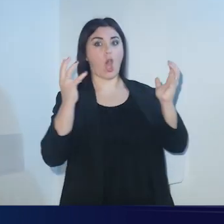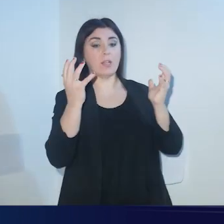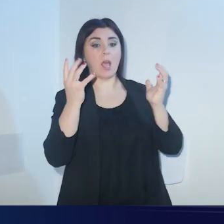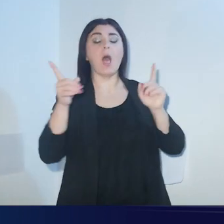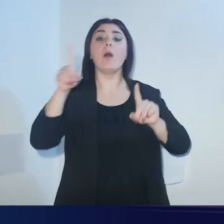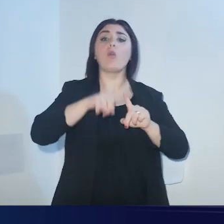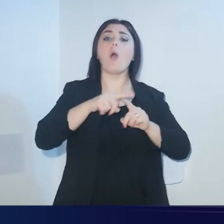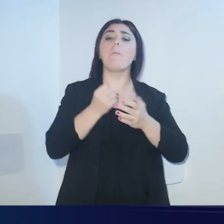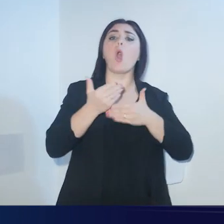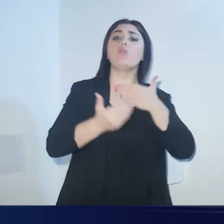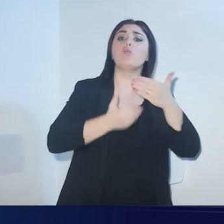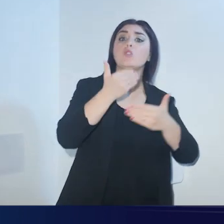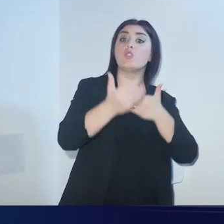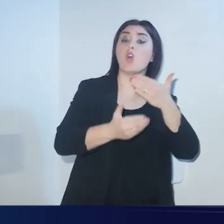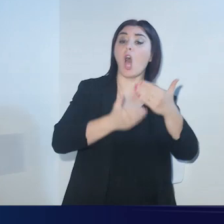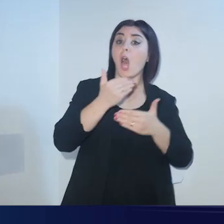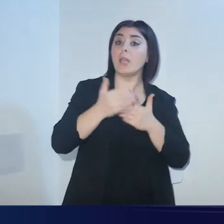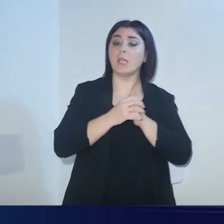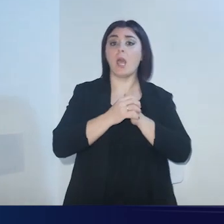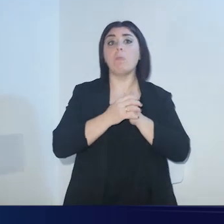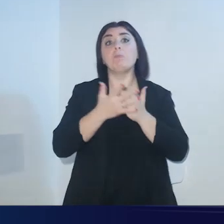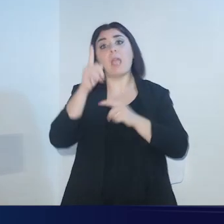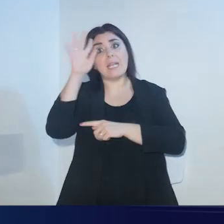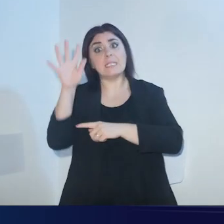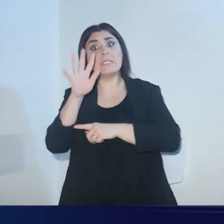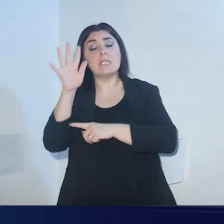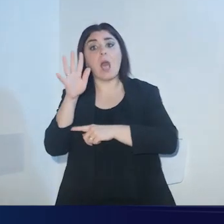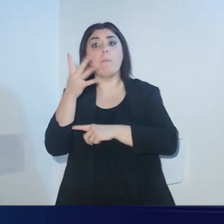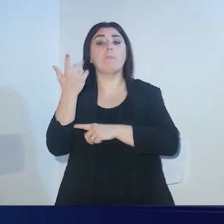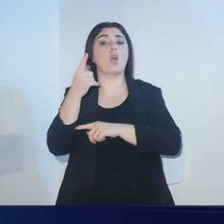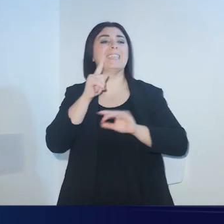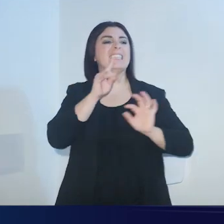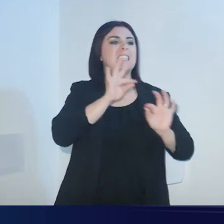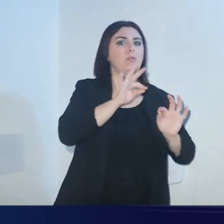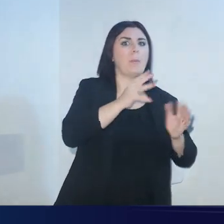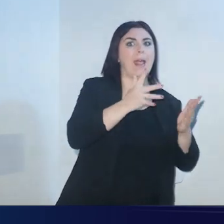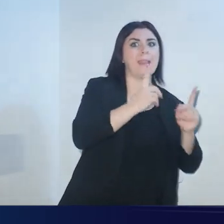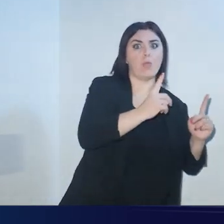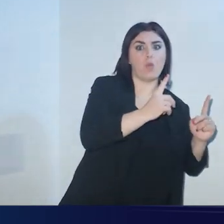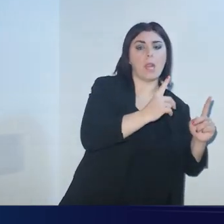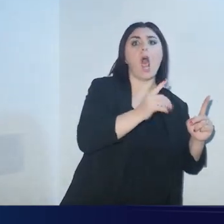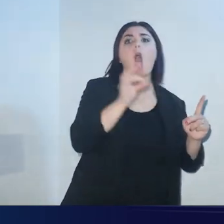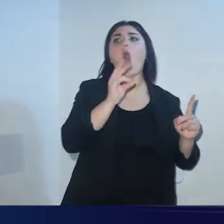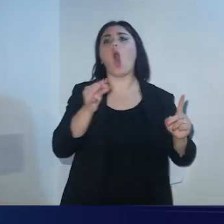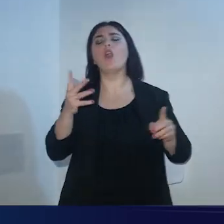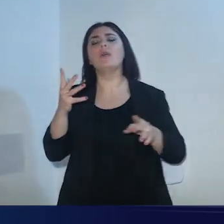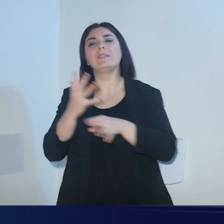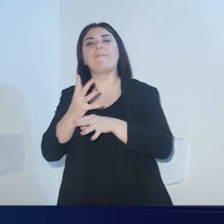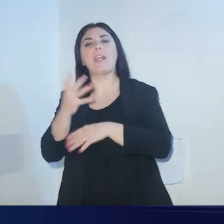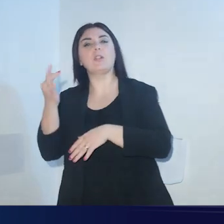anche la loro produttività e anche ad esempio l'effetto dei disturbi sia naturali che di origine